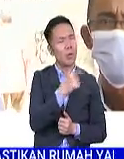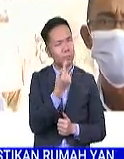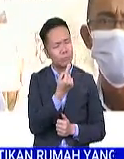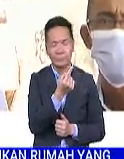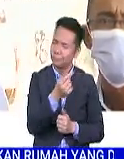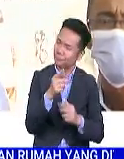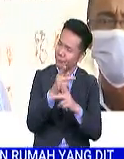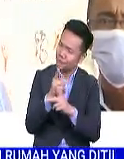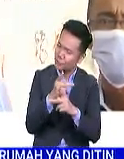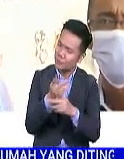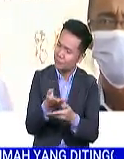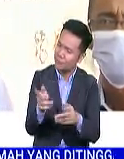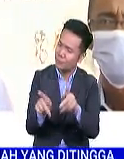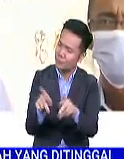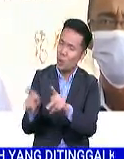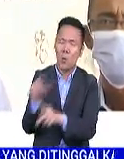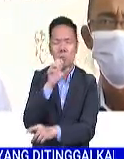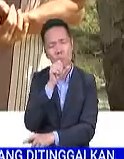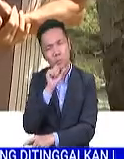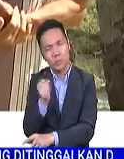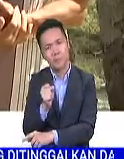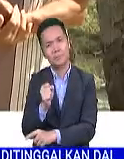prihatin kepada waktu